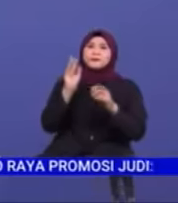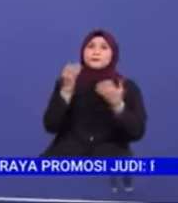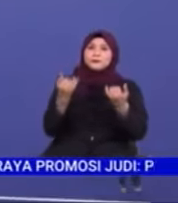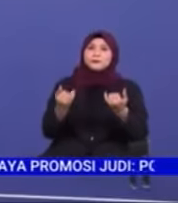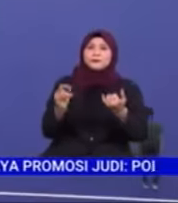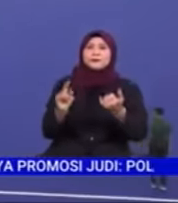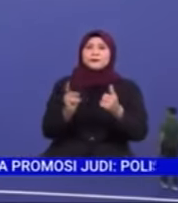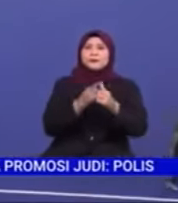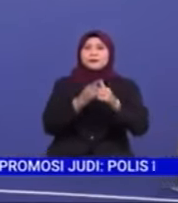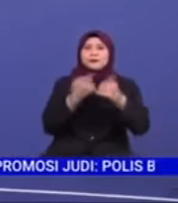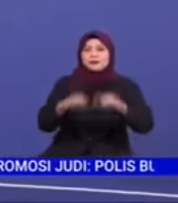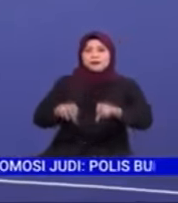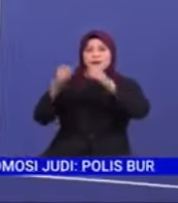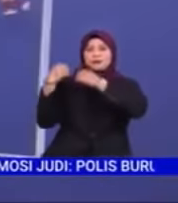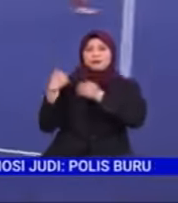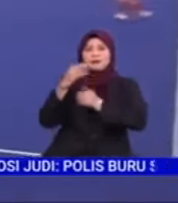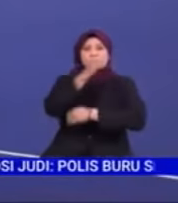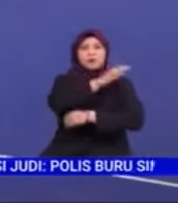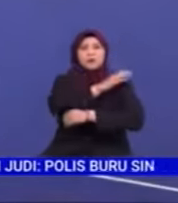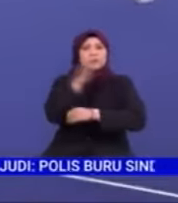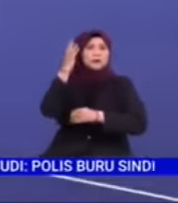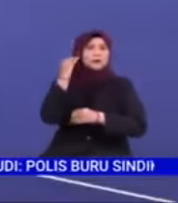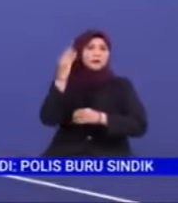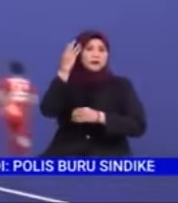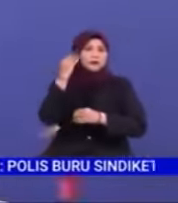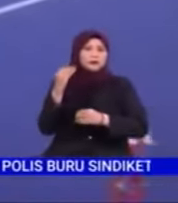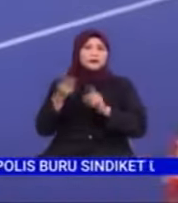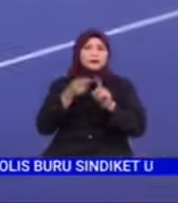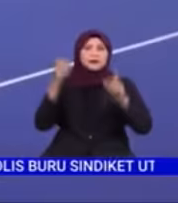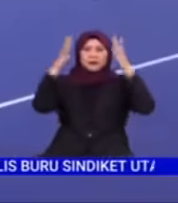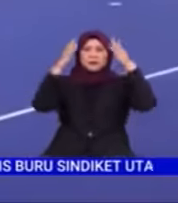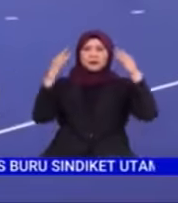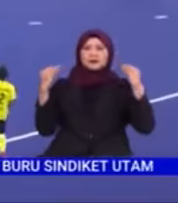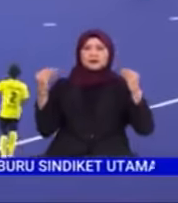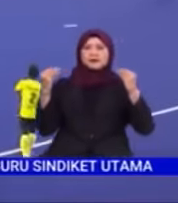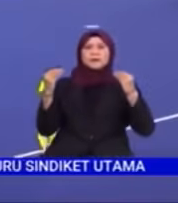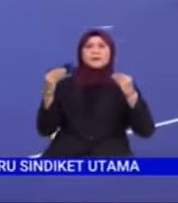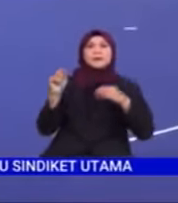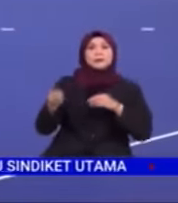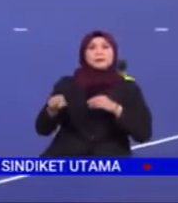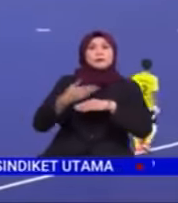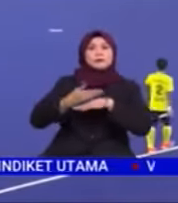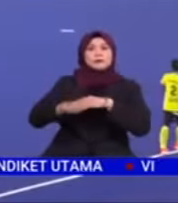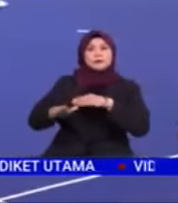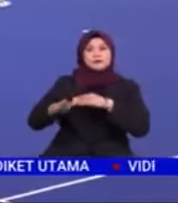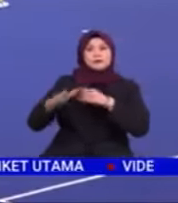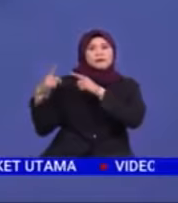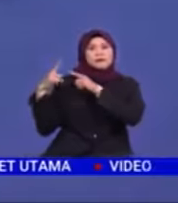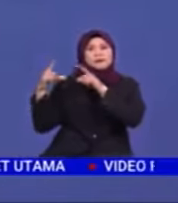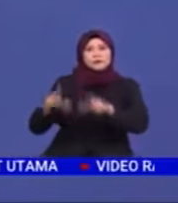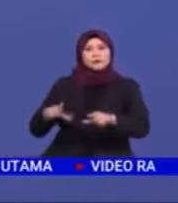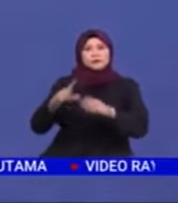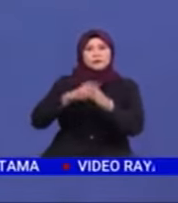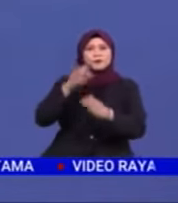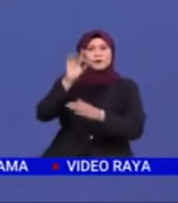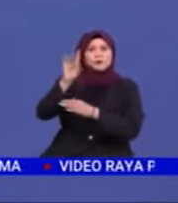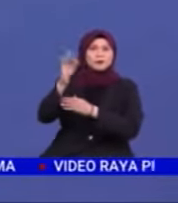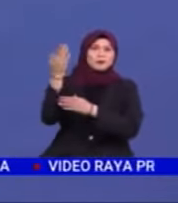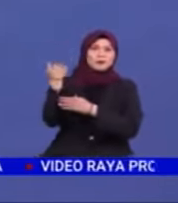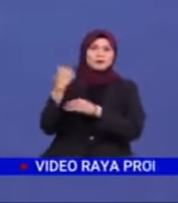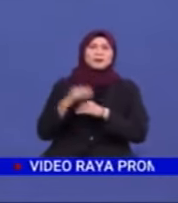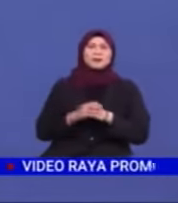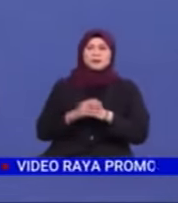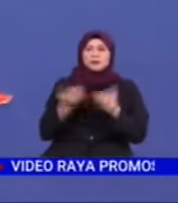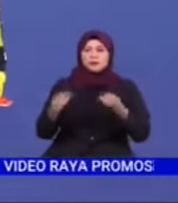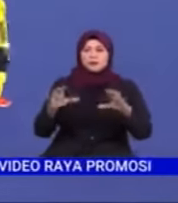arus telah mengambil alih tugas daripada jumlati berpengalaman dari Belanda rolling out when yang melepaskan jawatan pada ogos lepas Saya